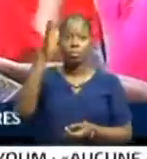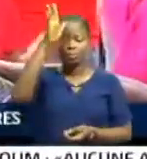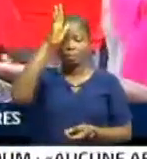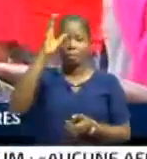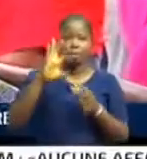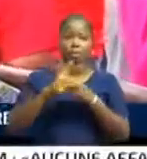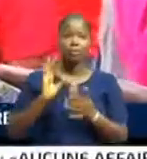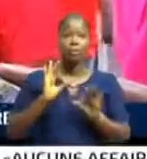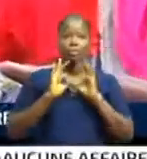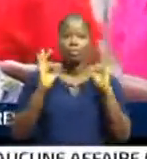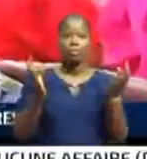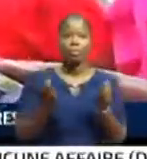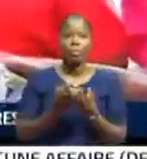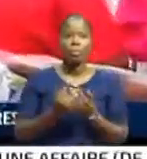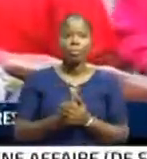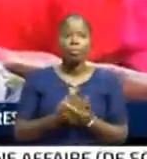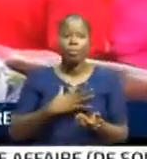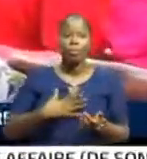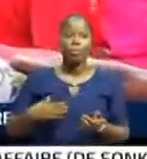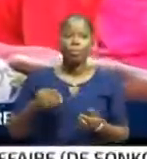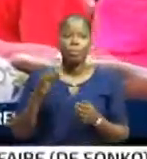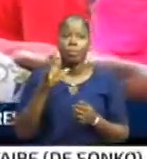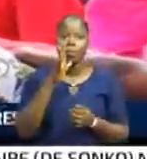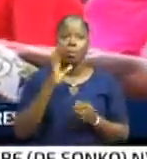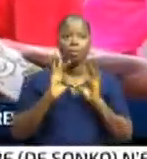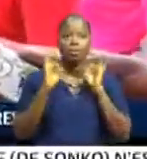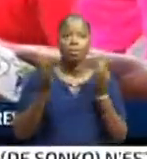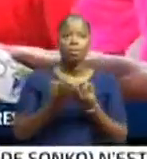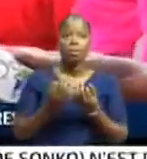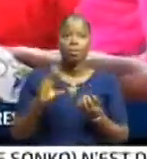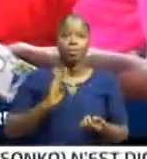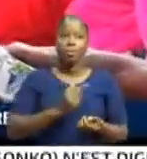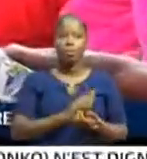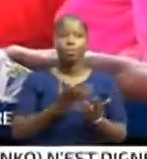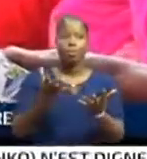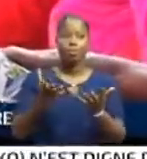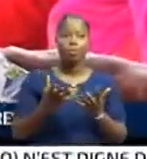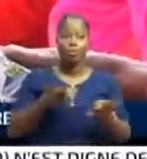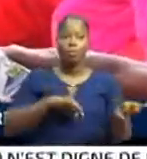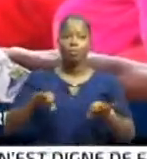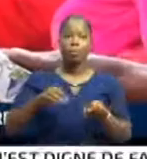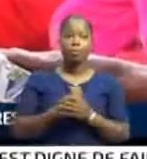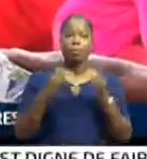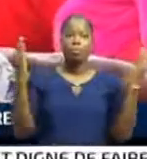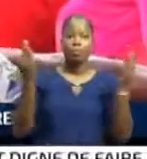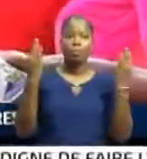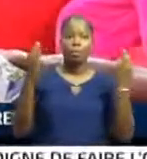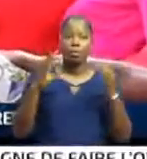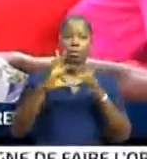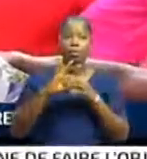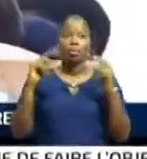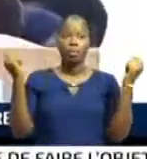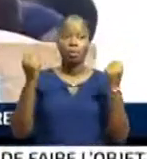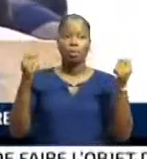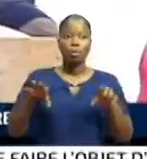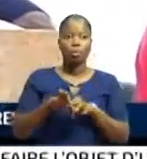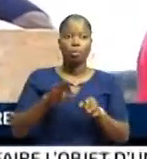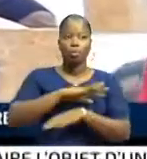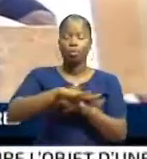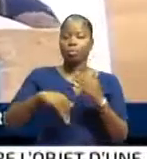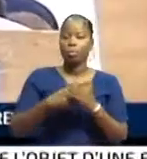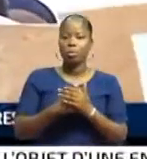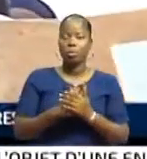famille qui sont là avait tout un contingent alors go il donne envie d'ouvrir en faire une fête de peur de tabaski comme tout y passe et une fan